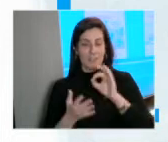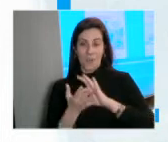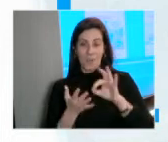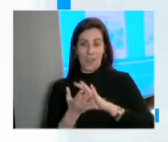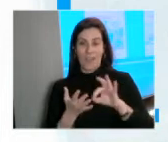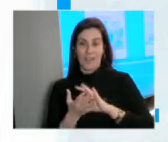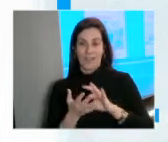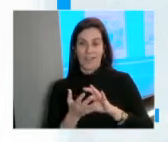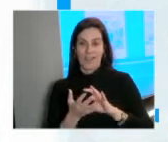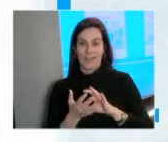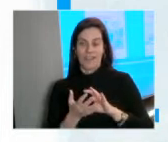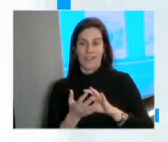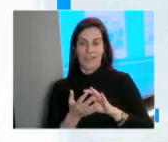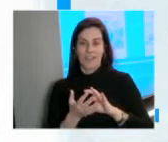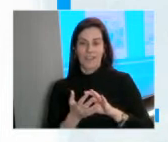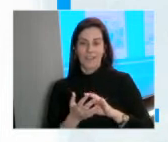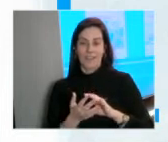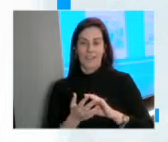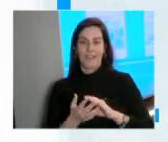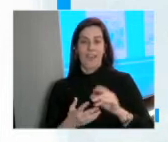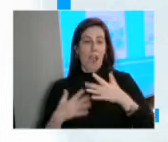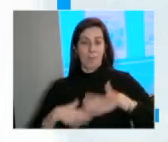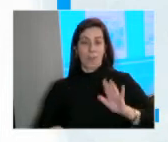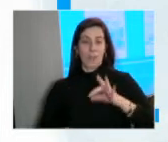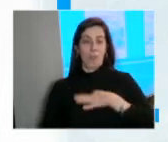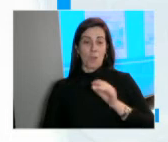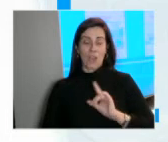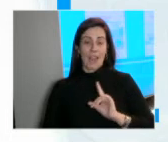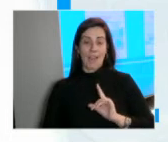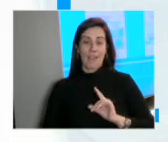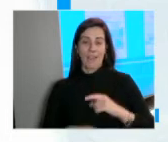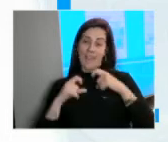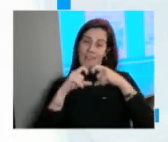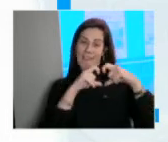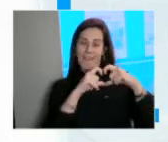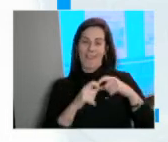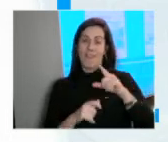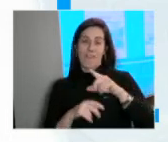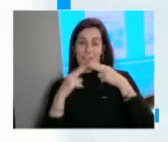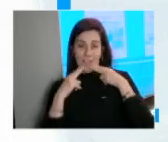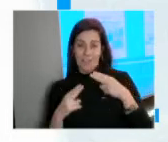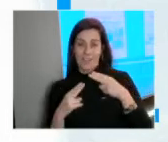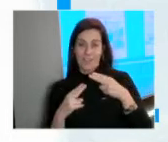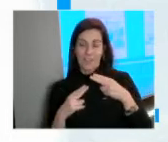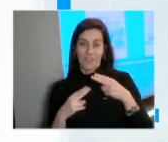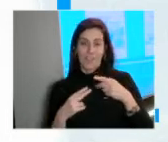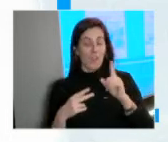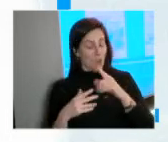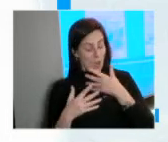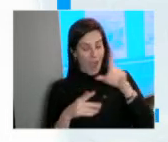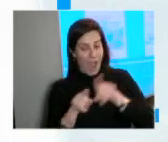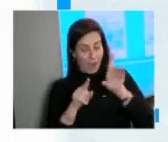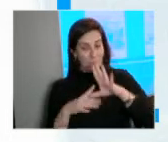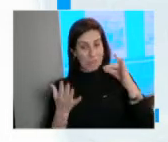ומצייץ אלבישו נוי בר ויאיר נתניהו, שני לבבות. ונדב אבוקסיס כותב, לא